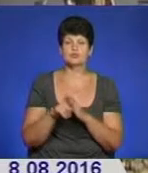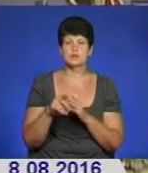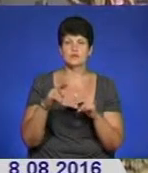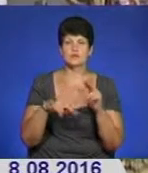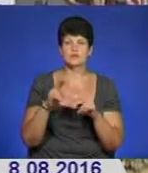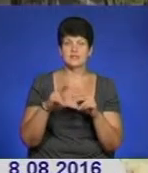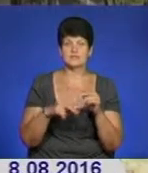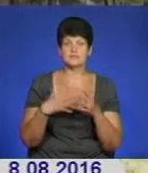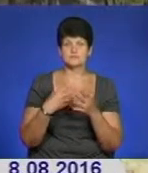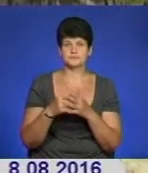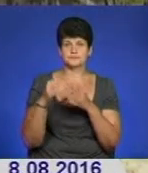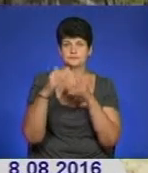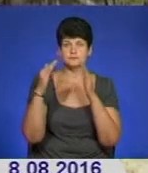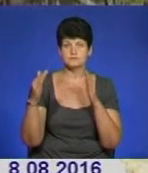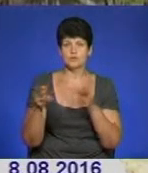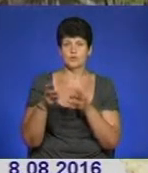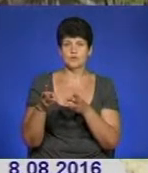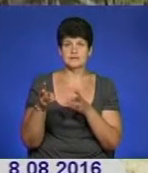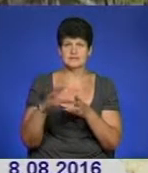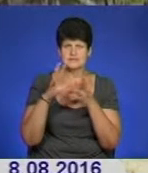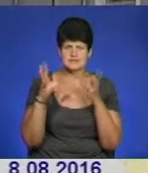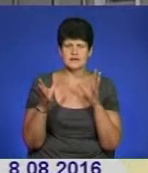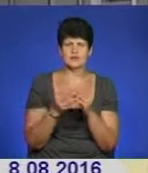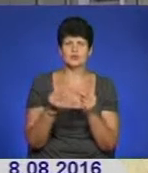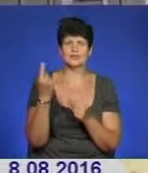котельні з під навісом. Загальний кошторис – майже